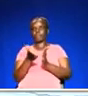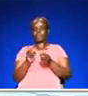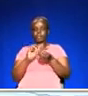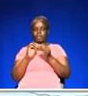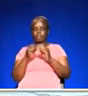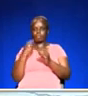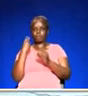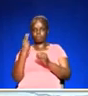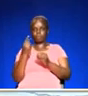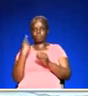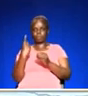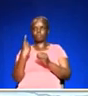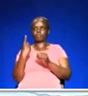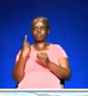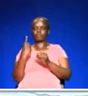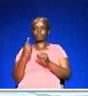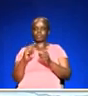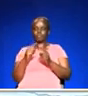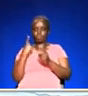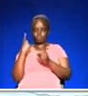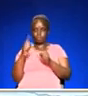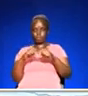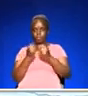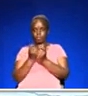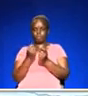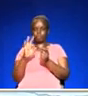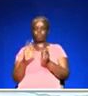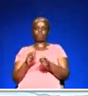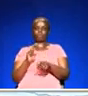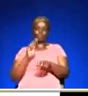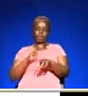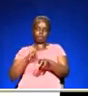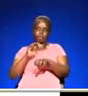Kwanza, kuna aina moja ambayo inaitwa nomino.